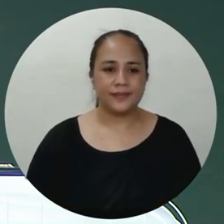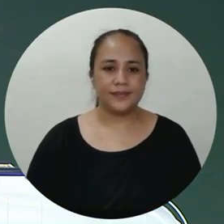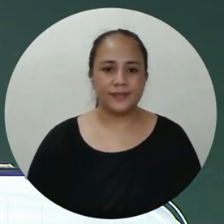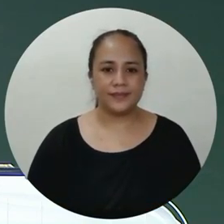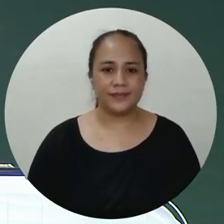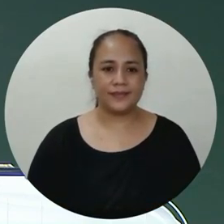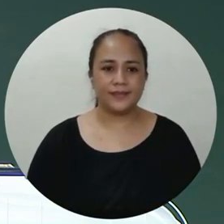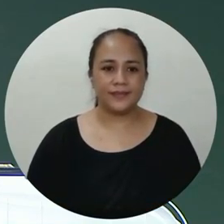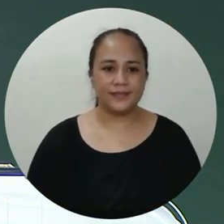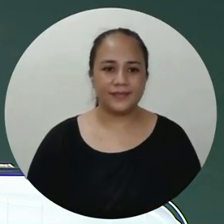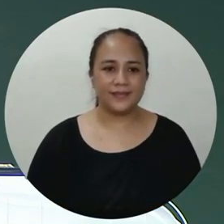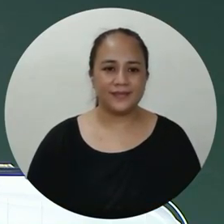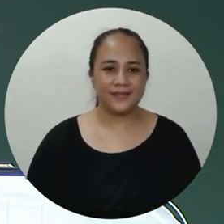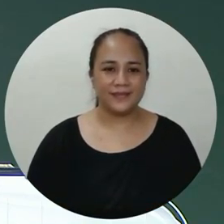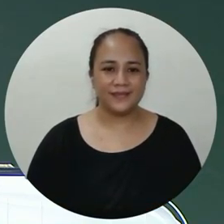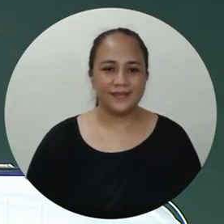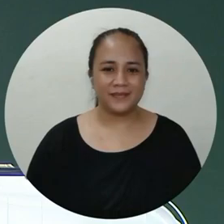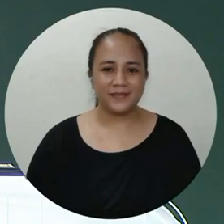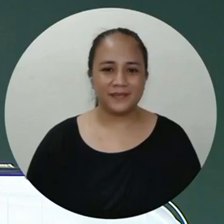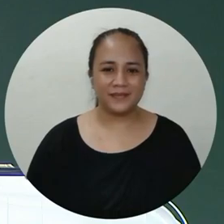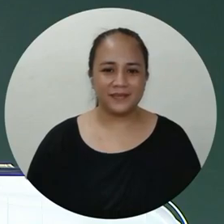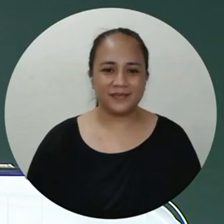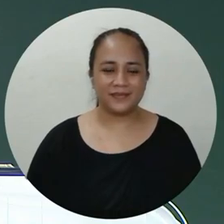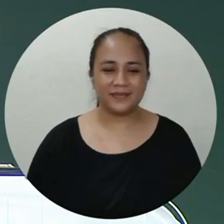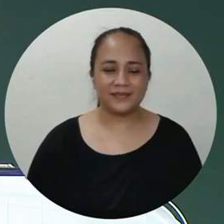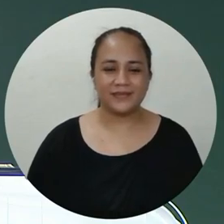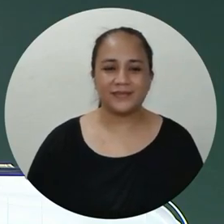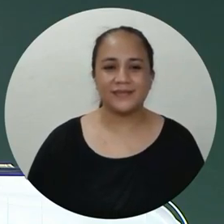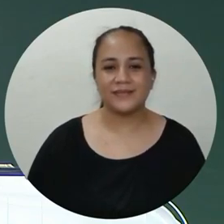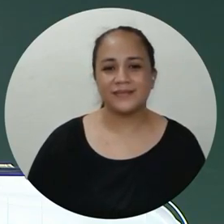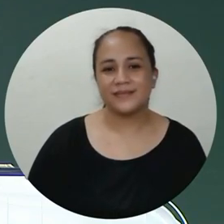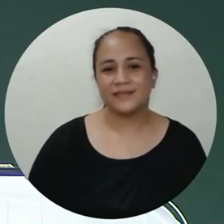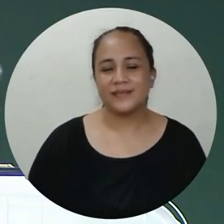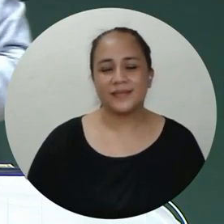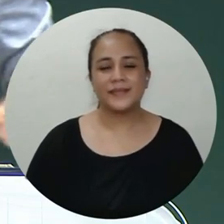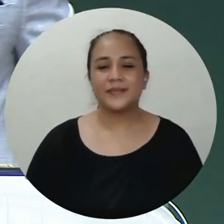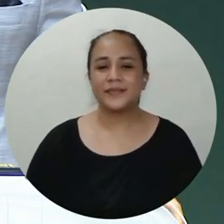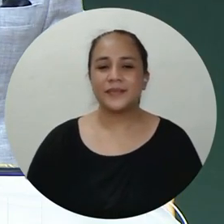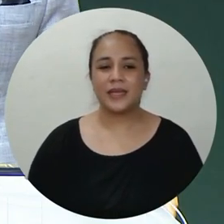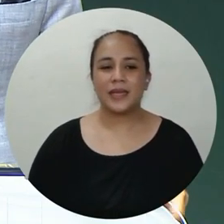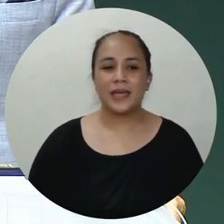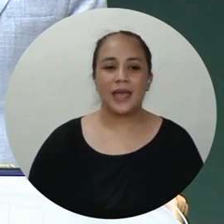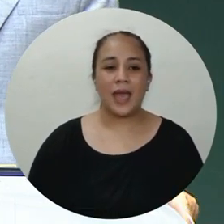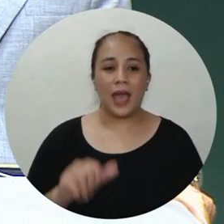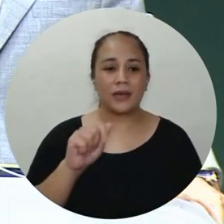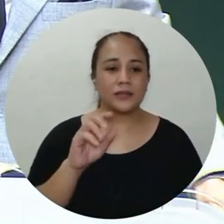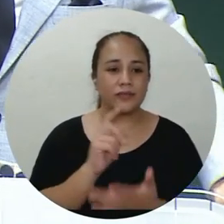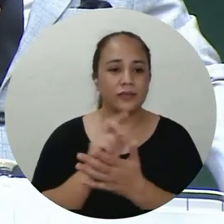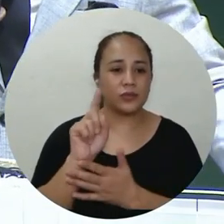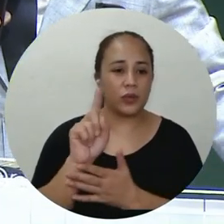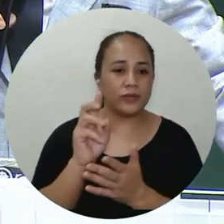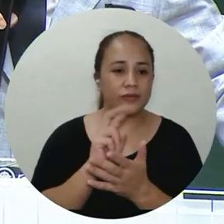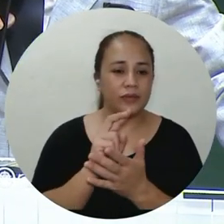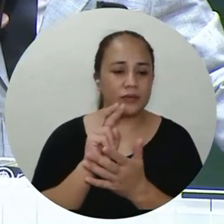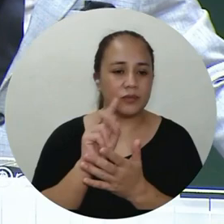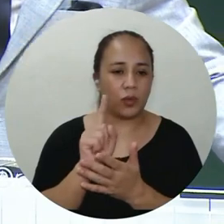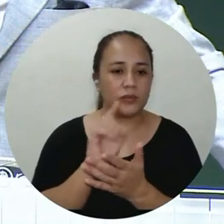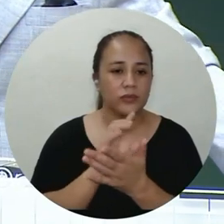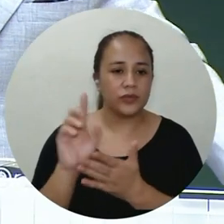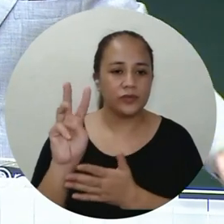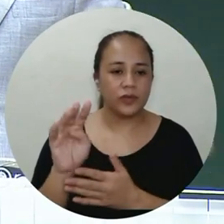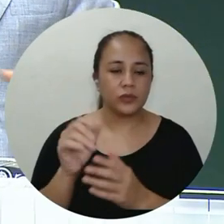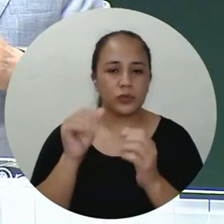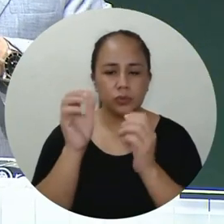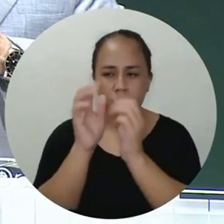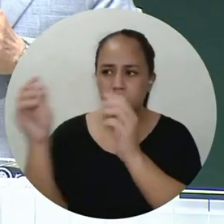전혀 그래 전혀 기도에 힘쓰니라. So in Acts 1 verse 14 it said that they all joined together constantly in prayer.